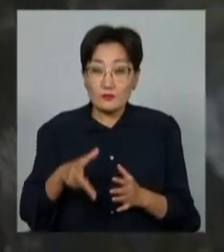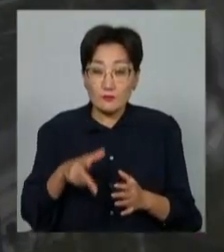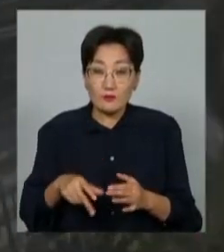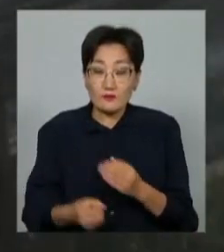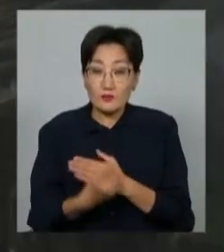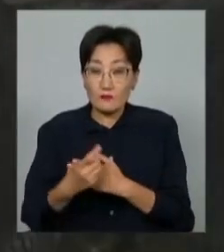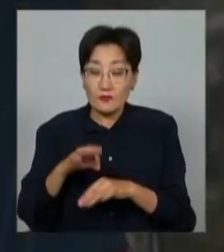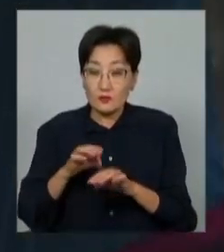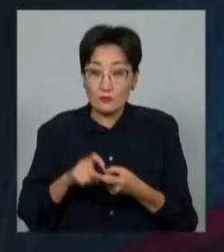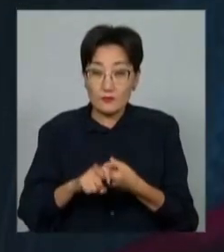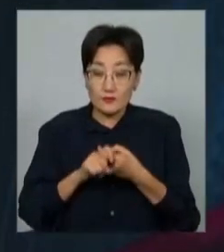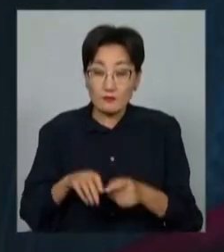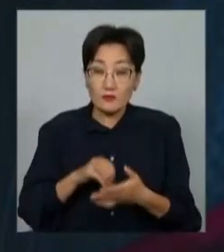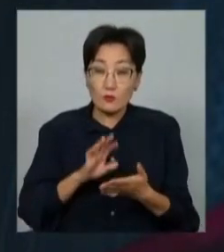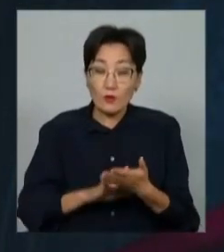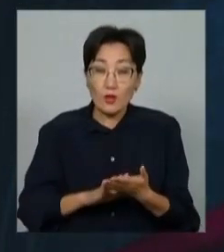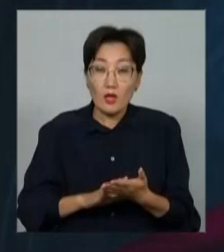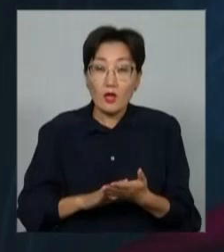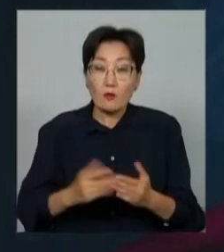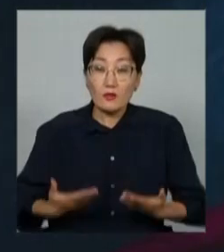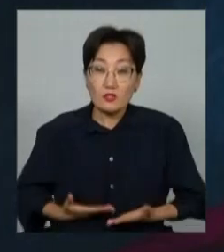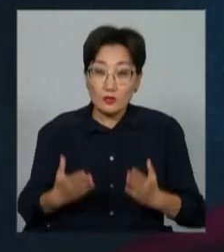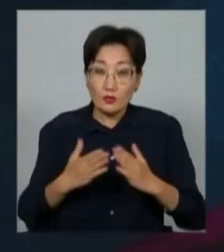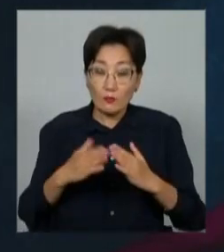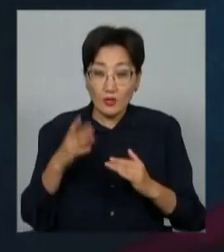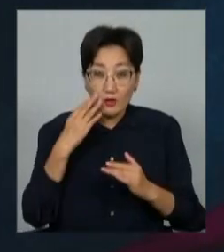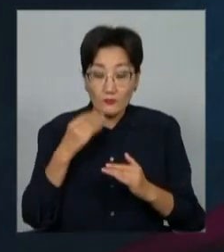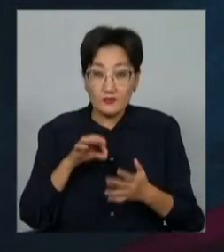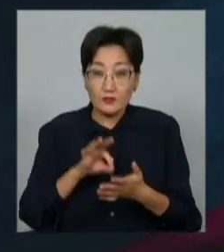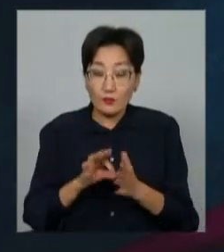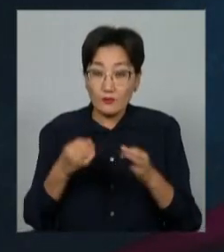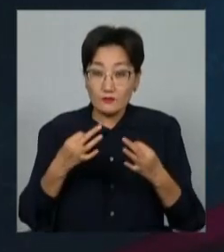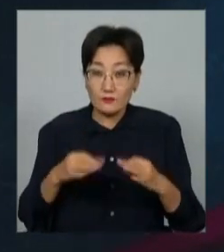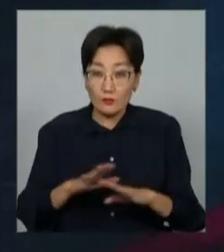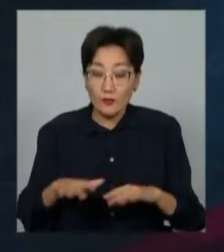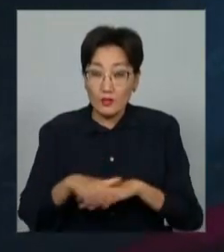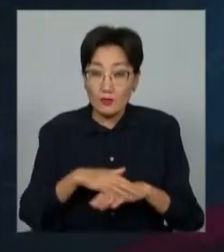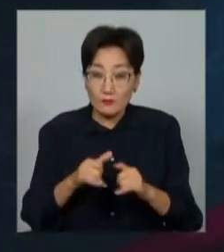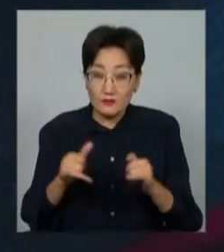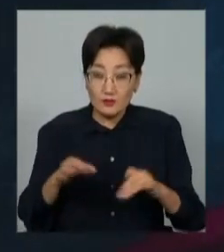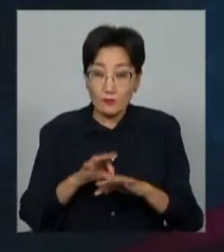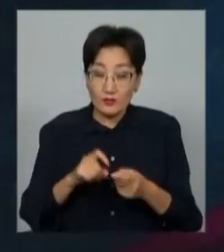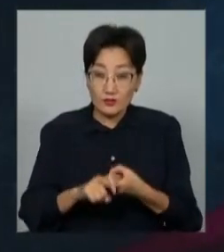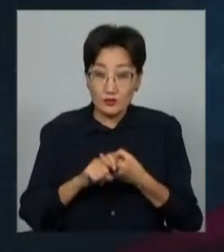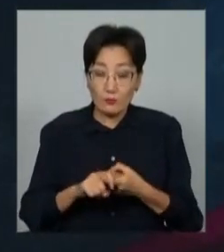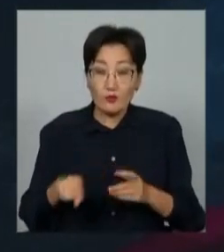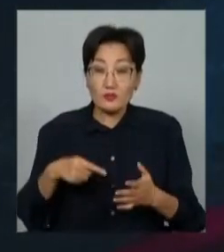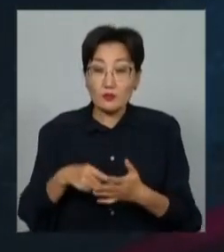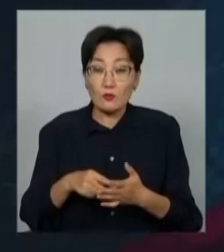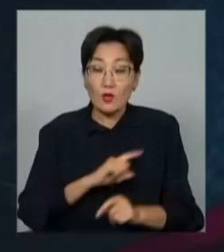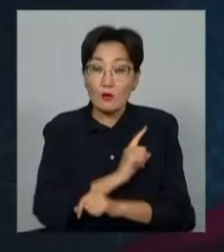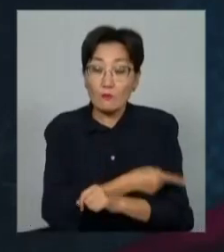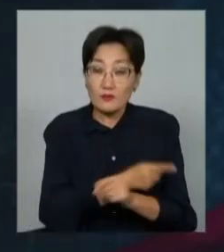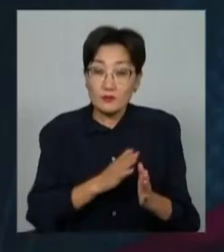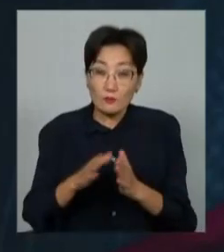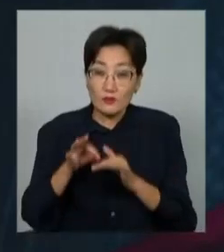очагов коронавирусной инфекции зафиксировано в жилых домах Алматы. С целью недопущения массового распространения болезни в городе в усиленном